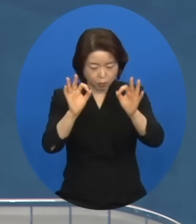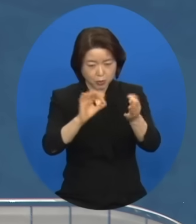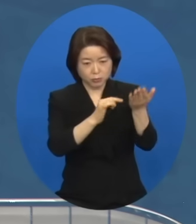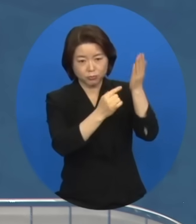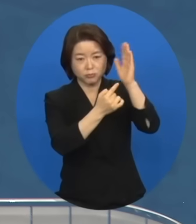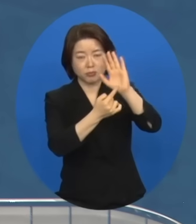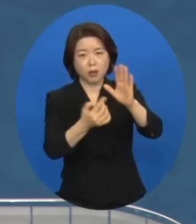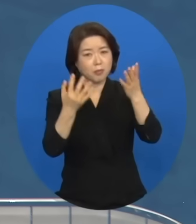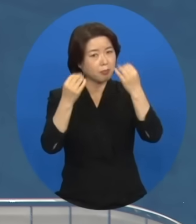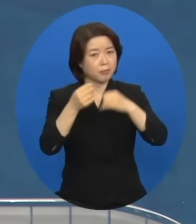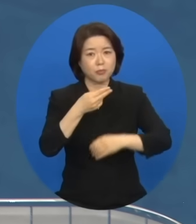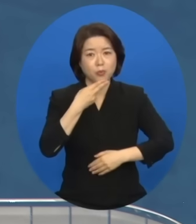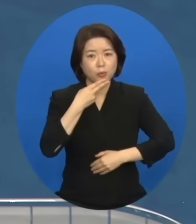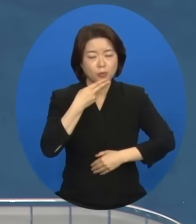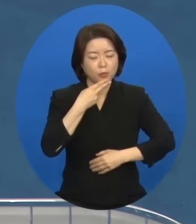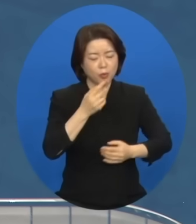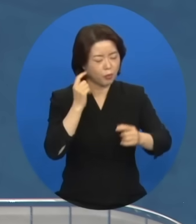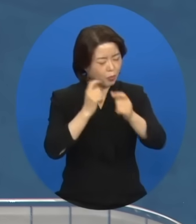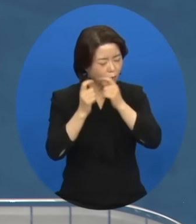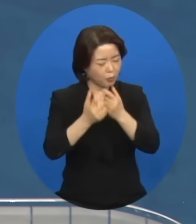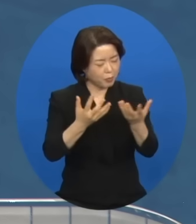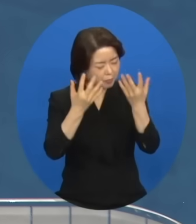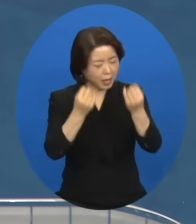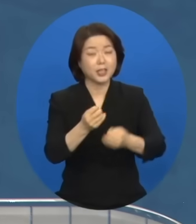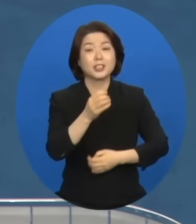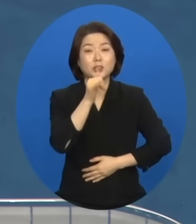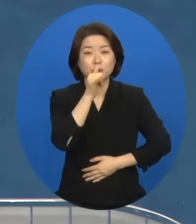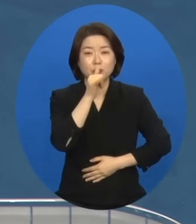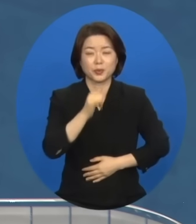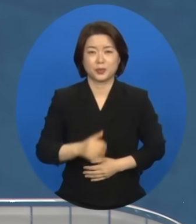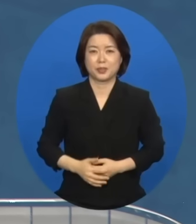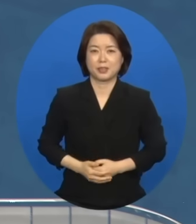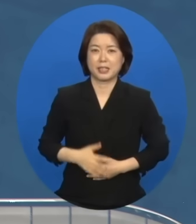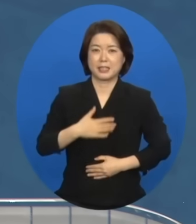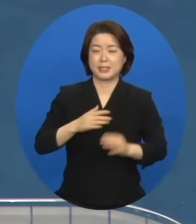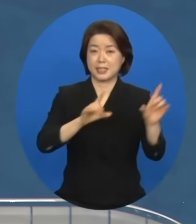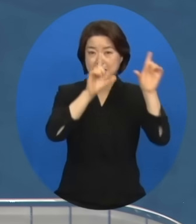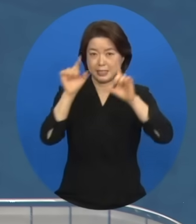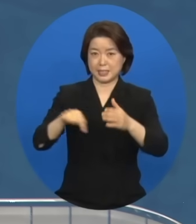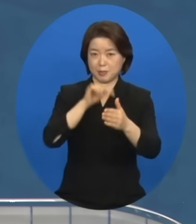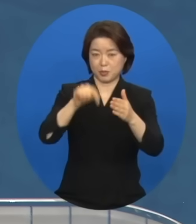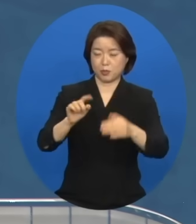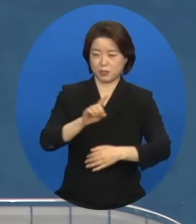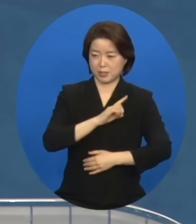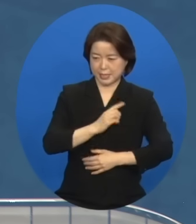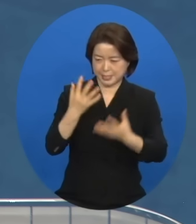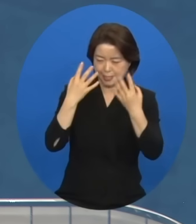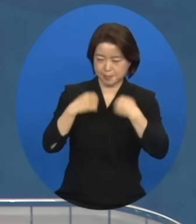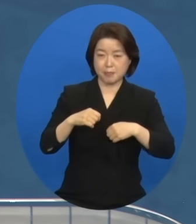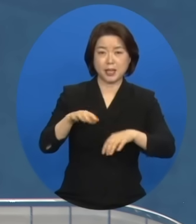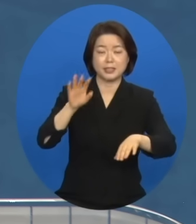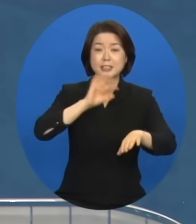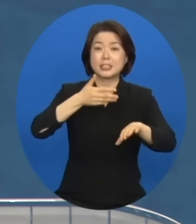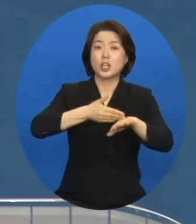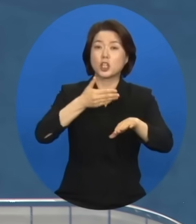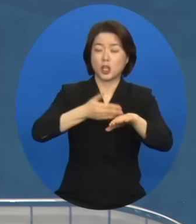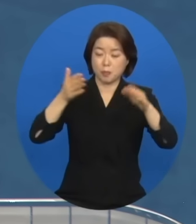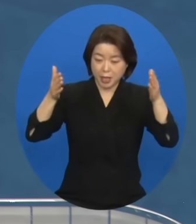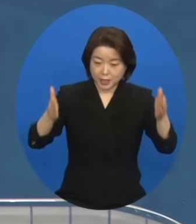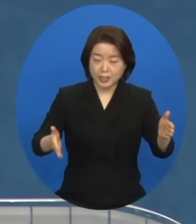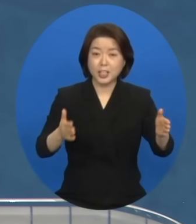많은 성도들이 가지고 있는 고민이었습니다. 저는 제 삶 속에서 가장 많은 연단을 받은